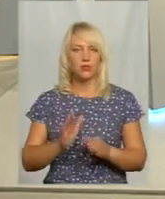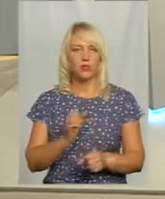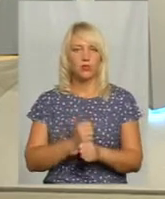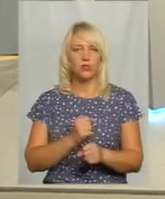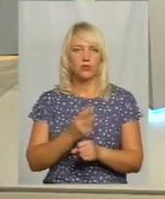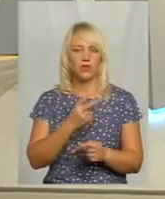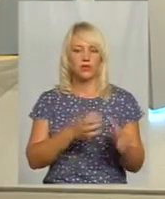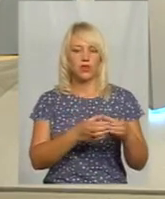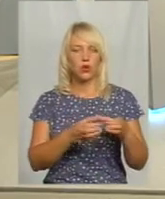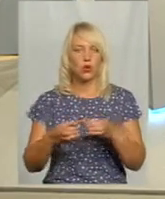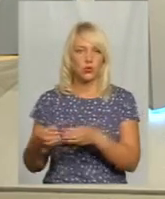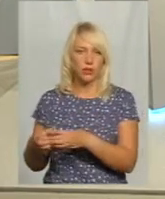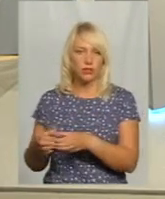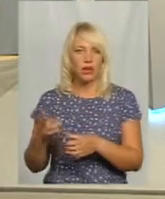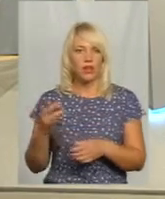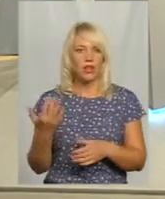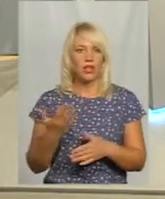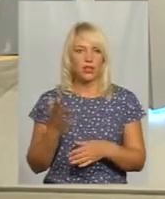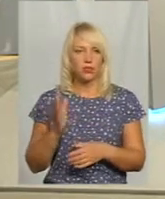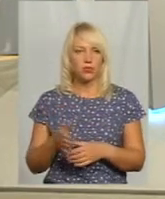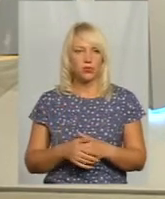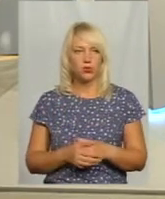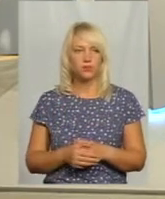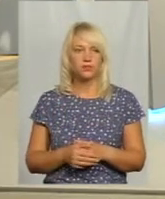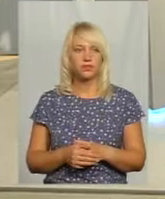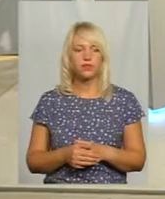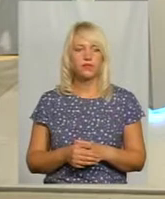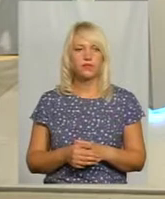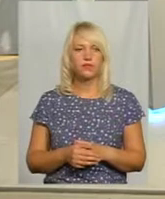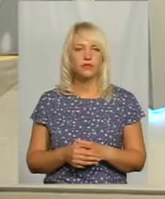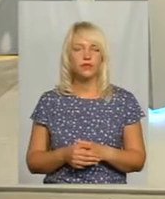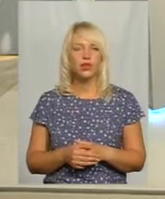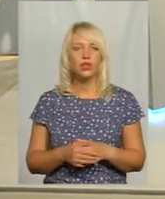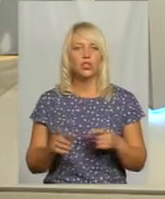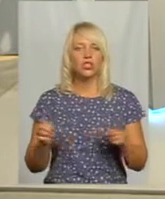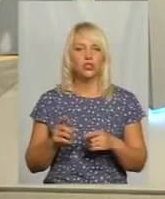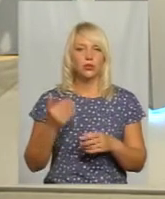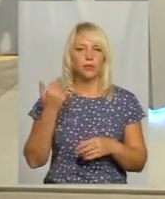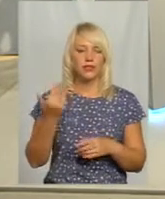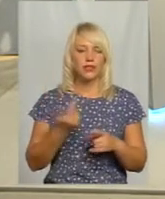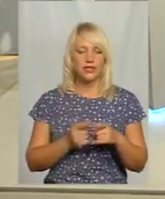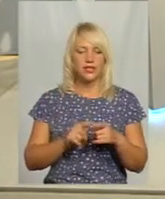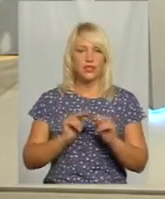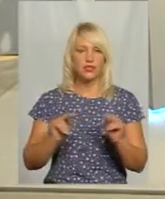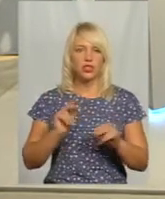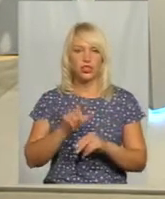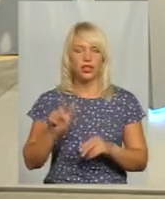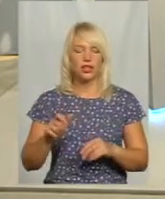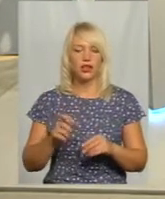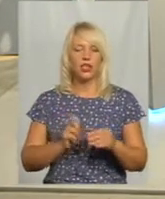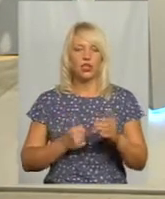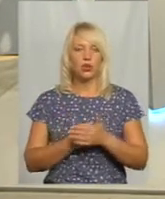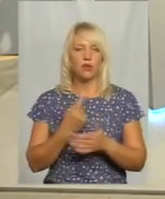дві групи, на яких працюватимуть тренінги. Так, аби вони до початку